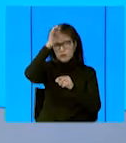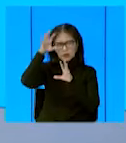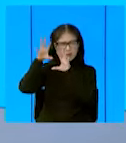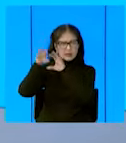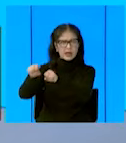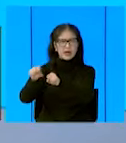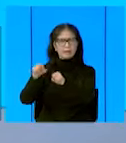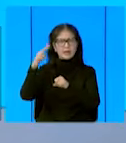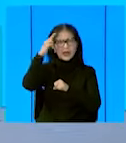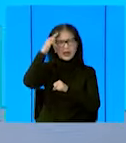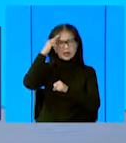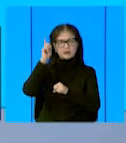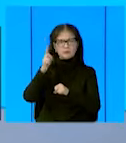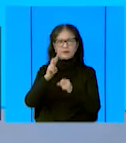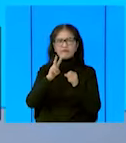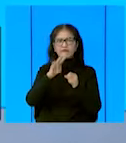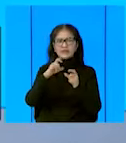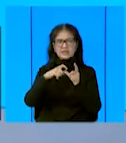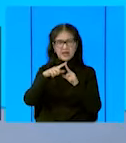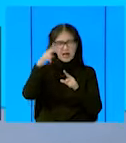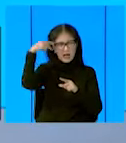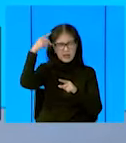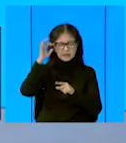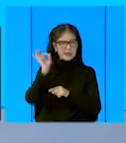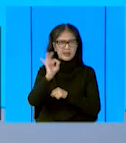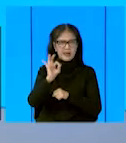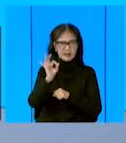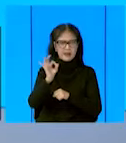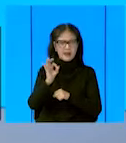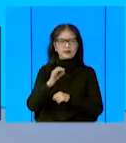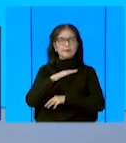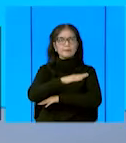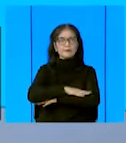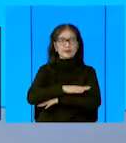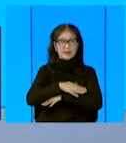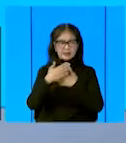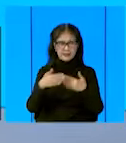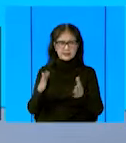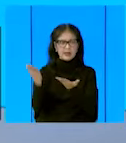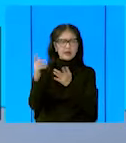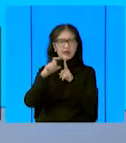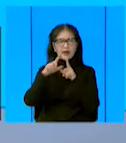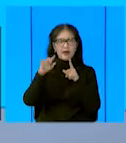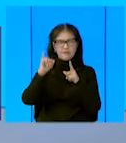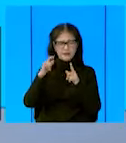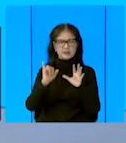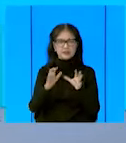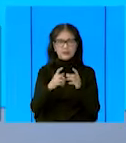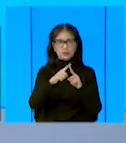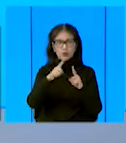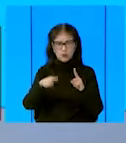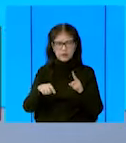otoritas Arab Saudi karena tidak memiliki visa haji. Dan berita ini menutup jumpa kita pada siang ini. Saya David Silahoy bersama kru yang